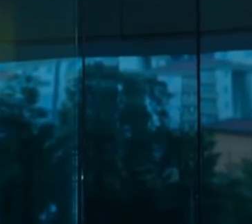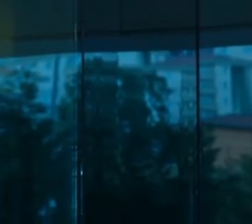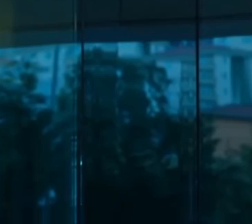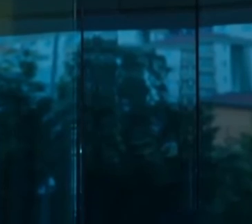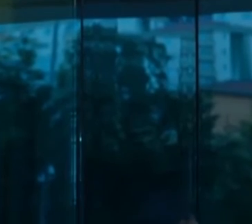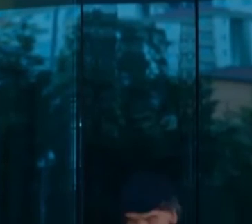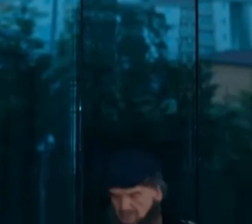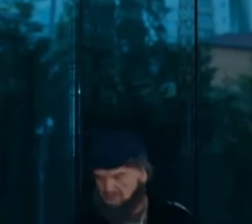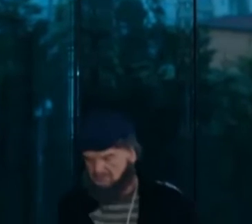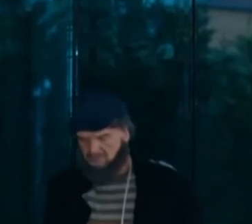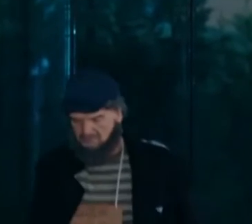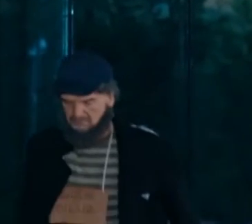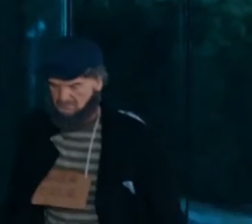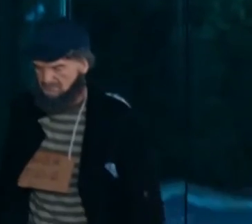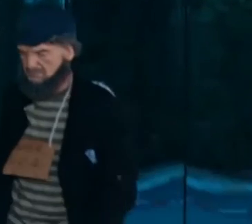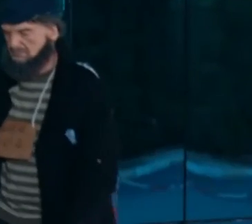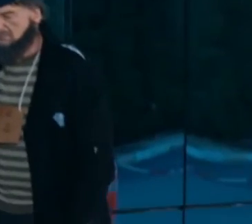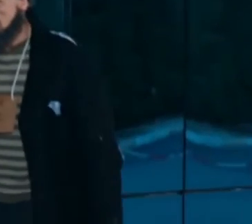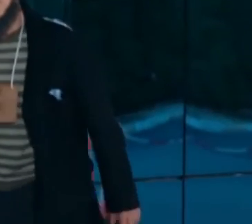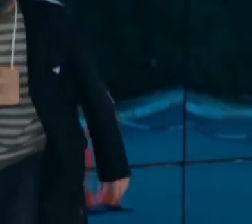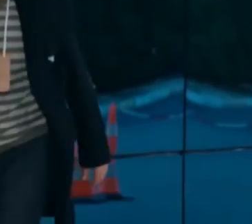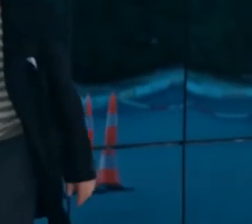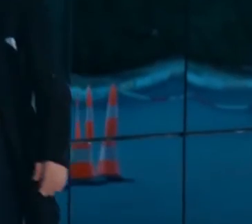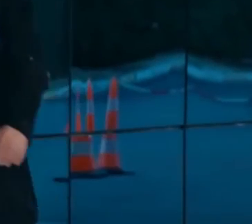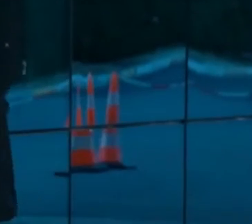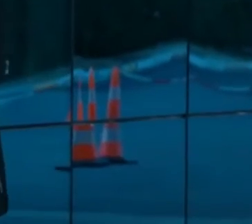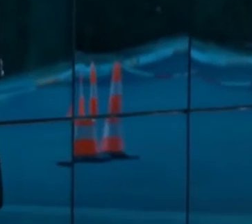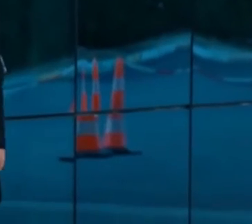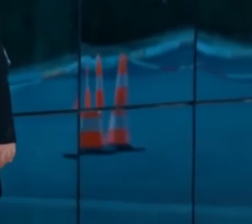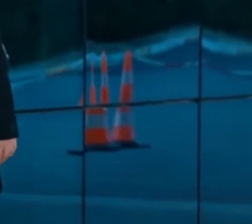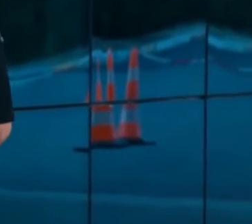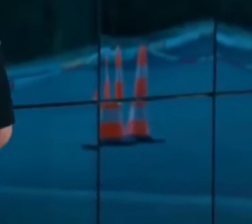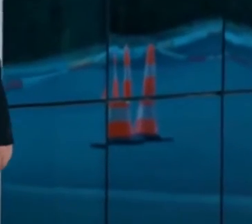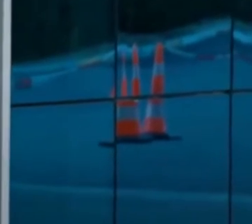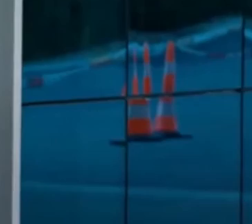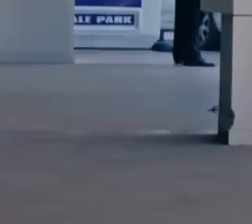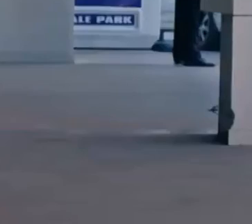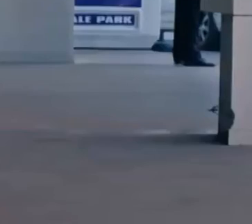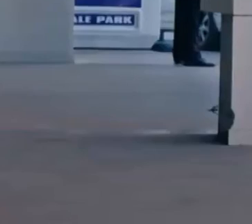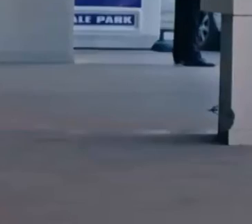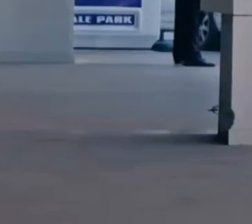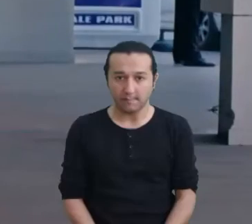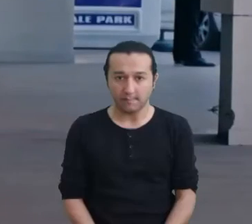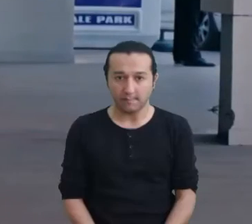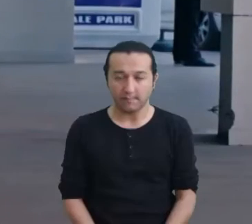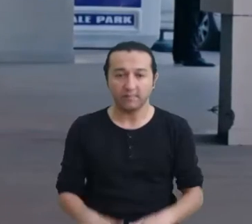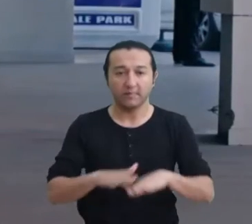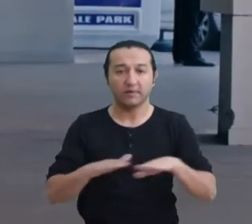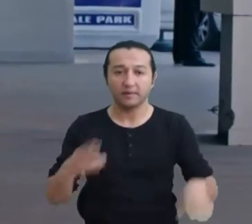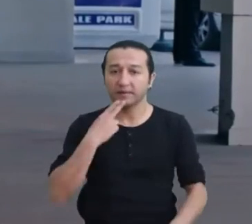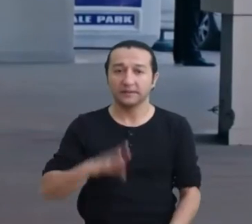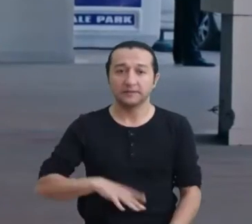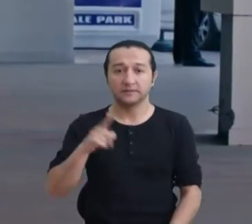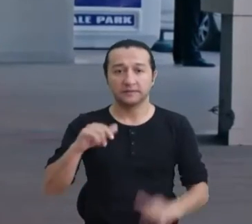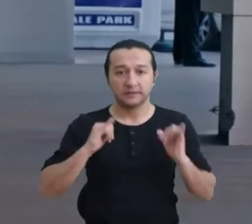Hastanenin acil girişinde sensörlü kapı açıldı. Martin sağır, dilsiz, düşkün rolünde aksayarak kapının tamam, önünde güç